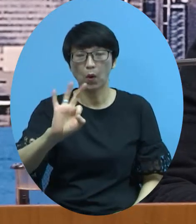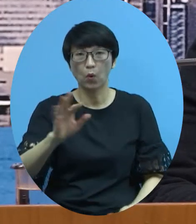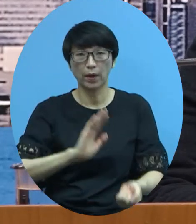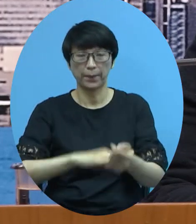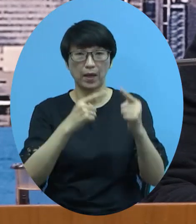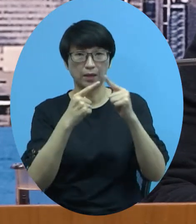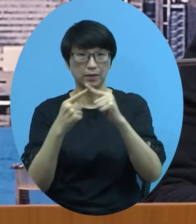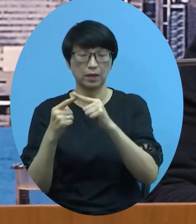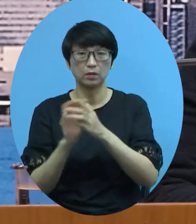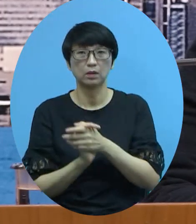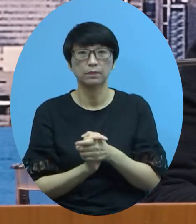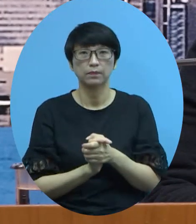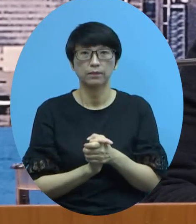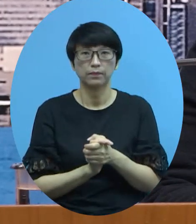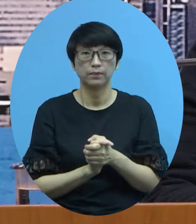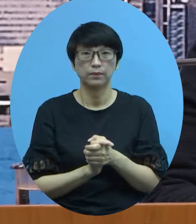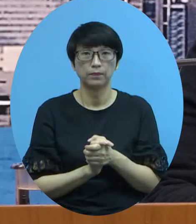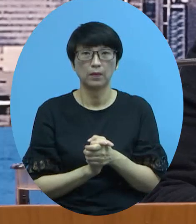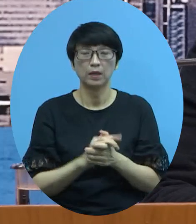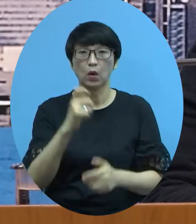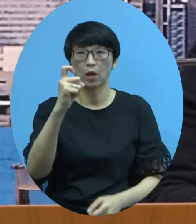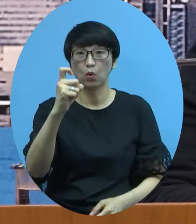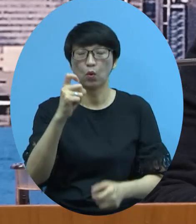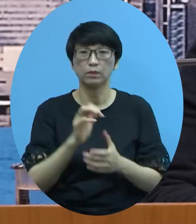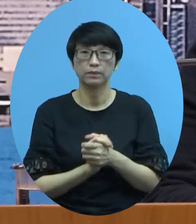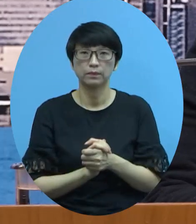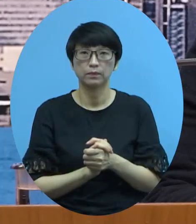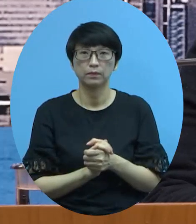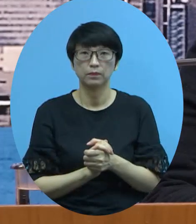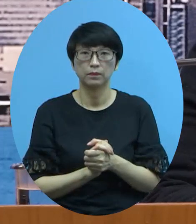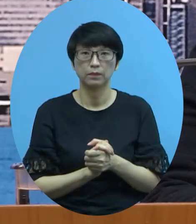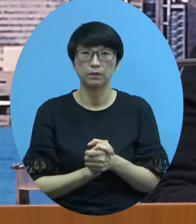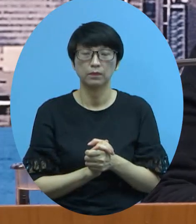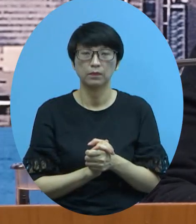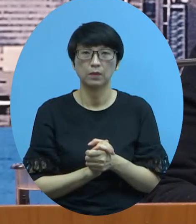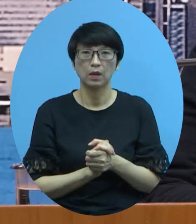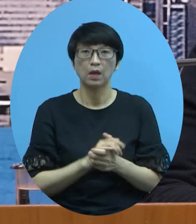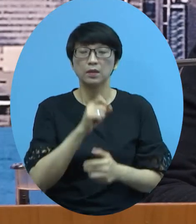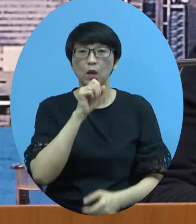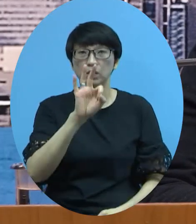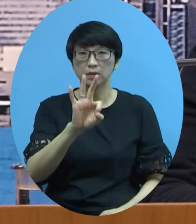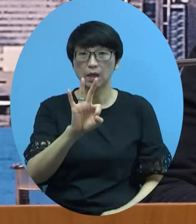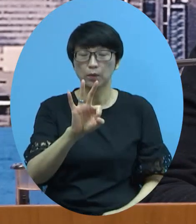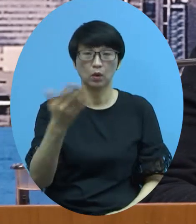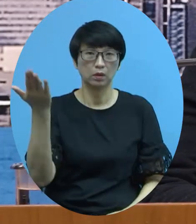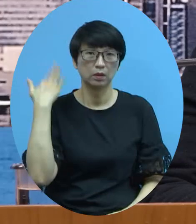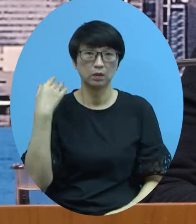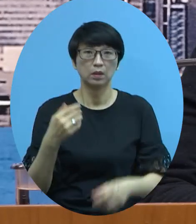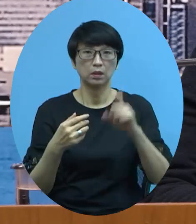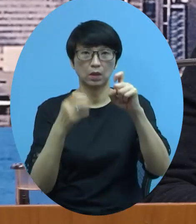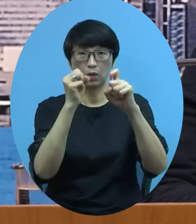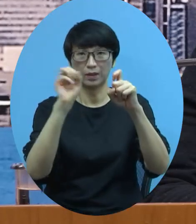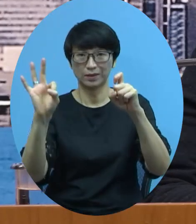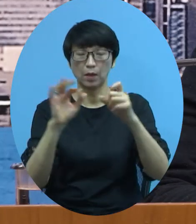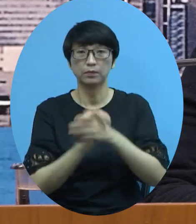有其他嗰啲啦，即係有9位啦。咁其中3位咧都係我哋之前有一個903咧，就